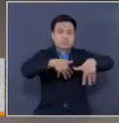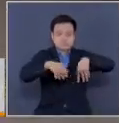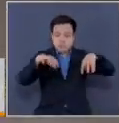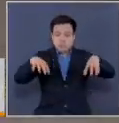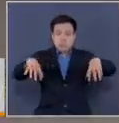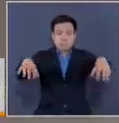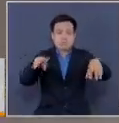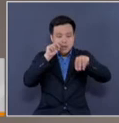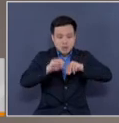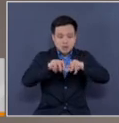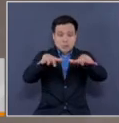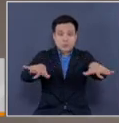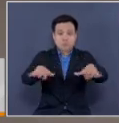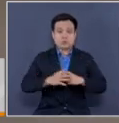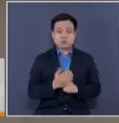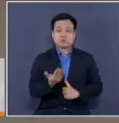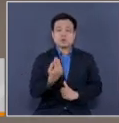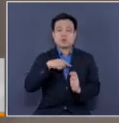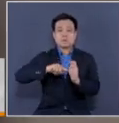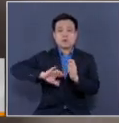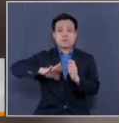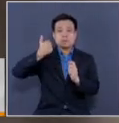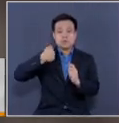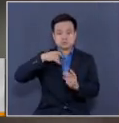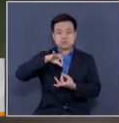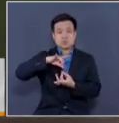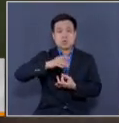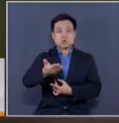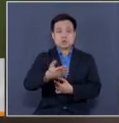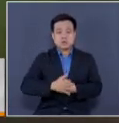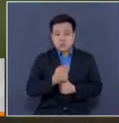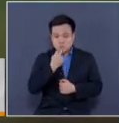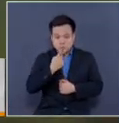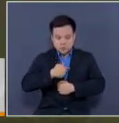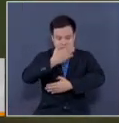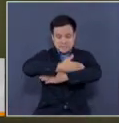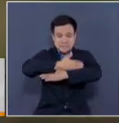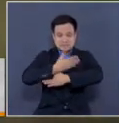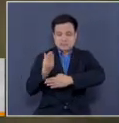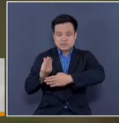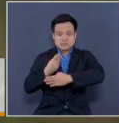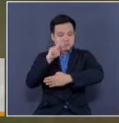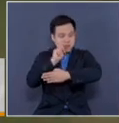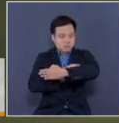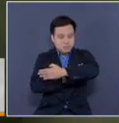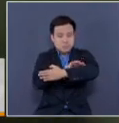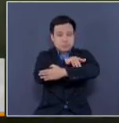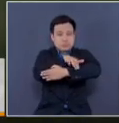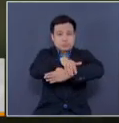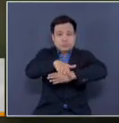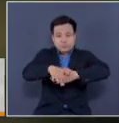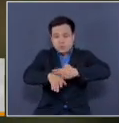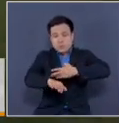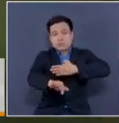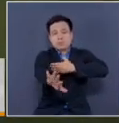อำเภอเมืองสุโขทัยจุดนี้กระแสน้ำกัดเซาะคันดินพังเป็นแนวยาวกว่า100เมตรน้ำ